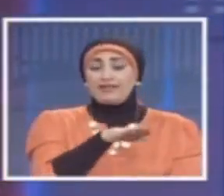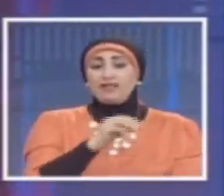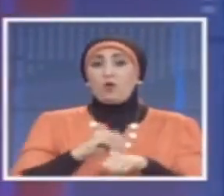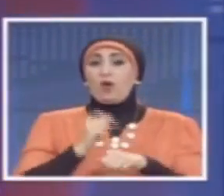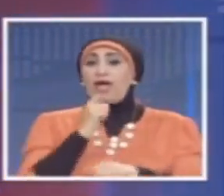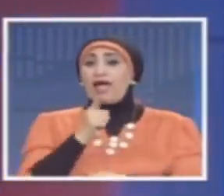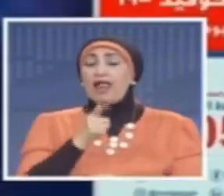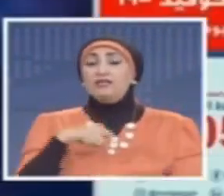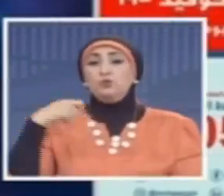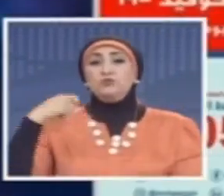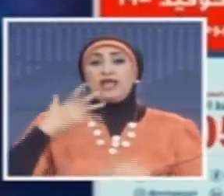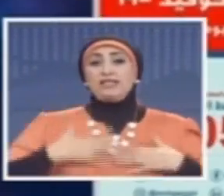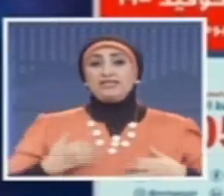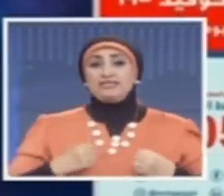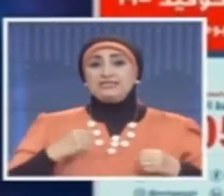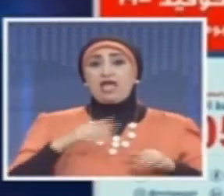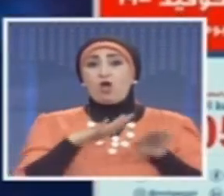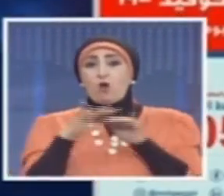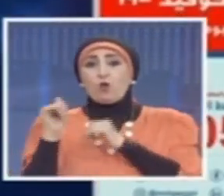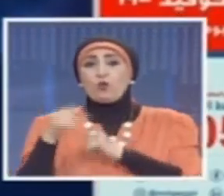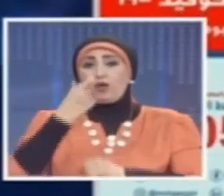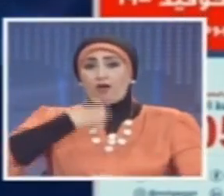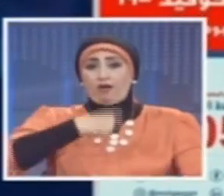كما أعلنت وزارة الصحة خروج